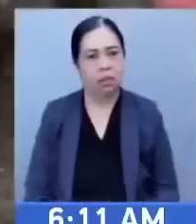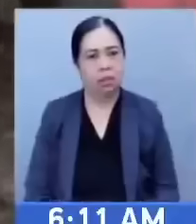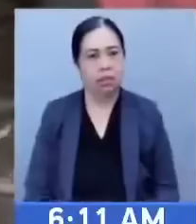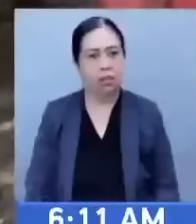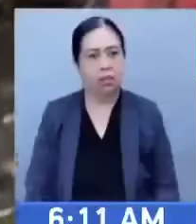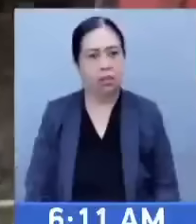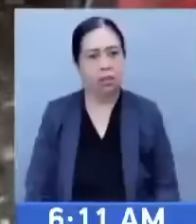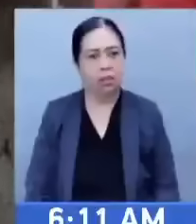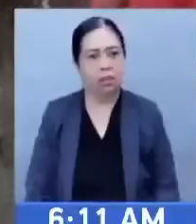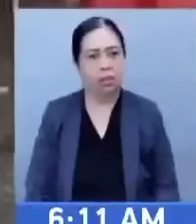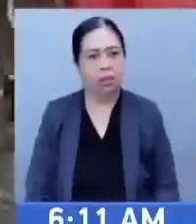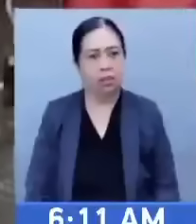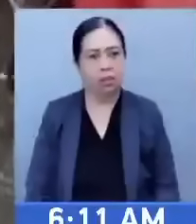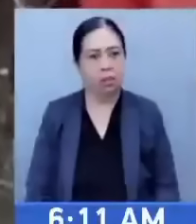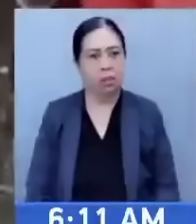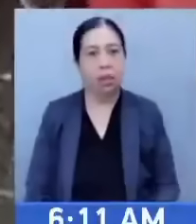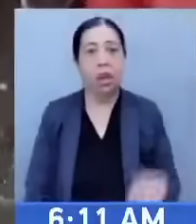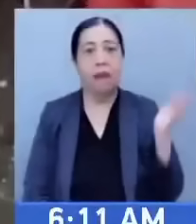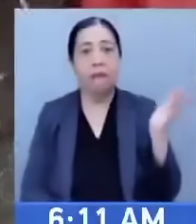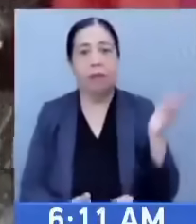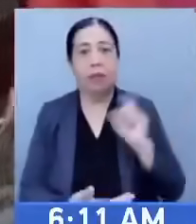Nandito na yung pulis.